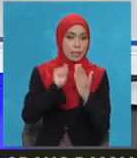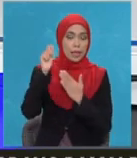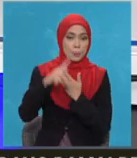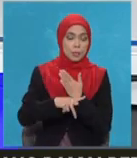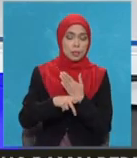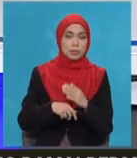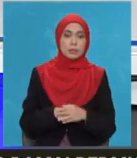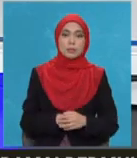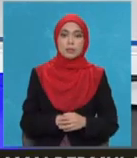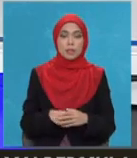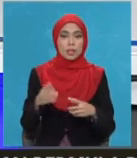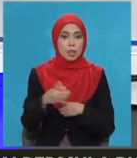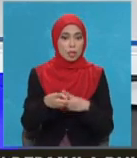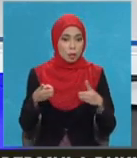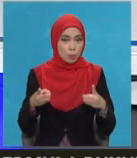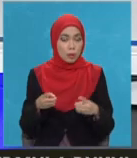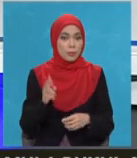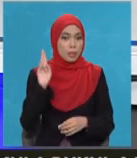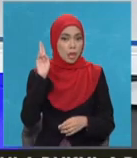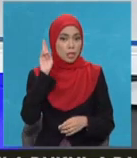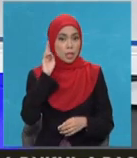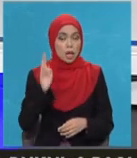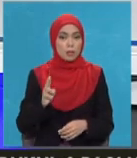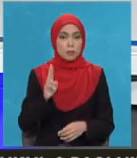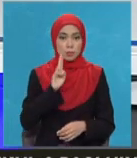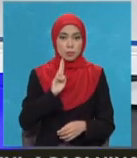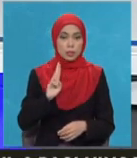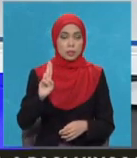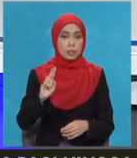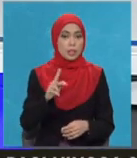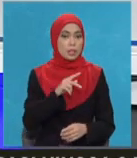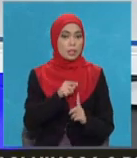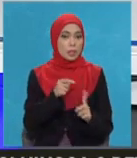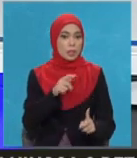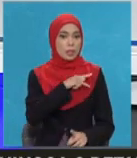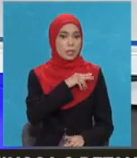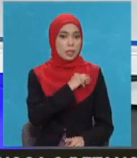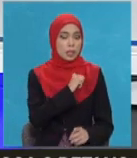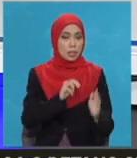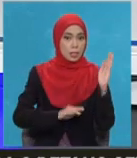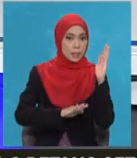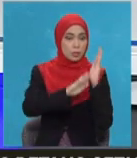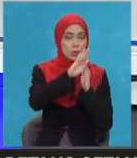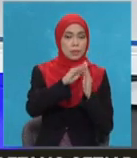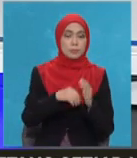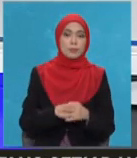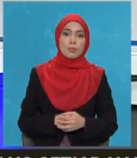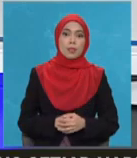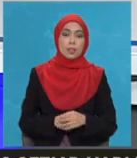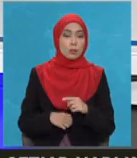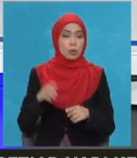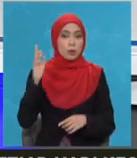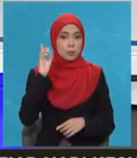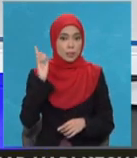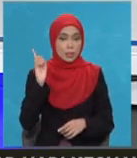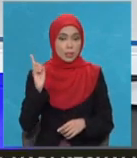peruntukan di bawah kemajuan menteri di jabatan Perdana Menteri dan menteri keuangan dan ekonomi kedua dalam muslimahnya